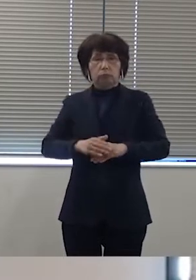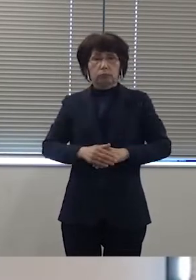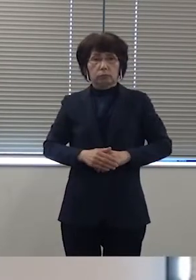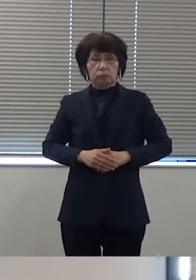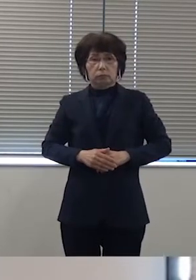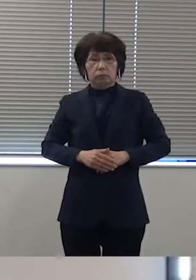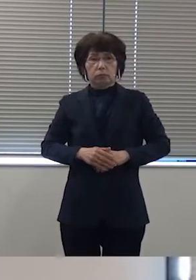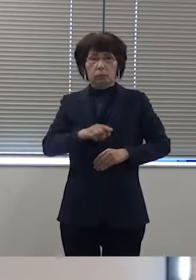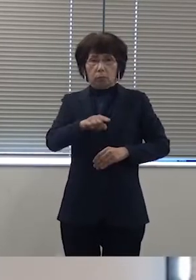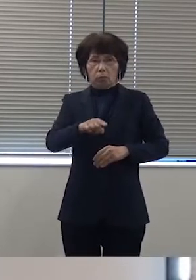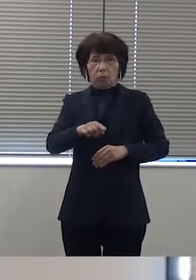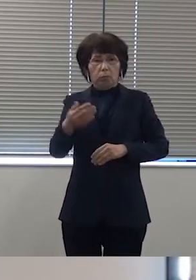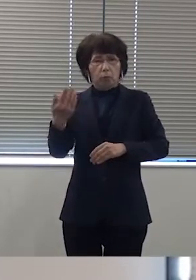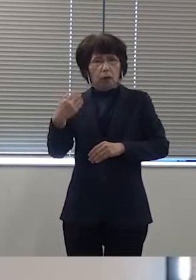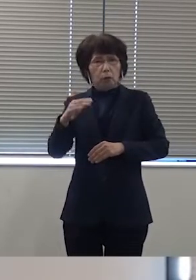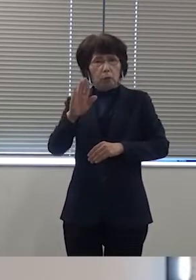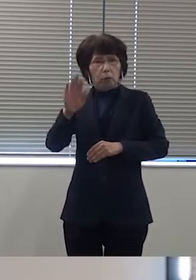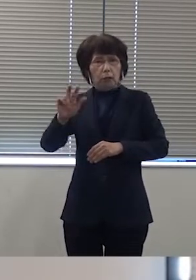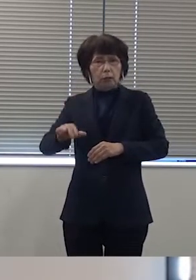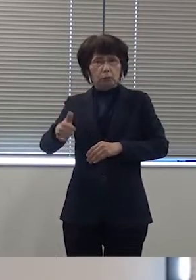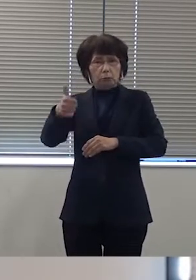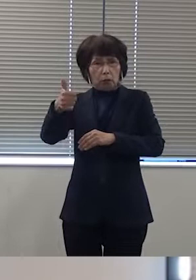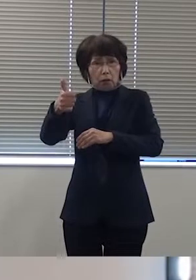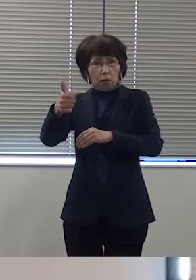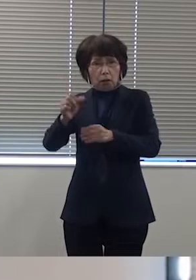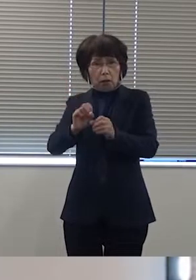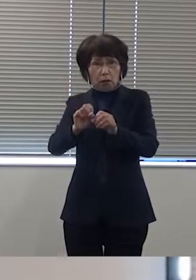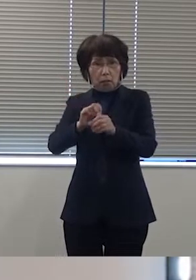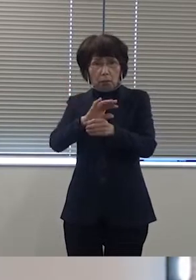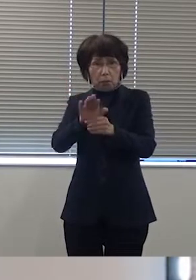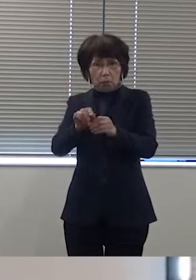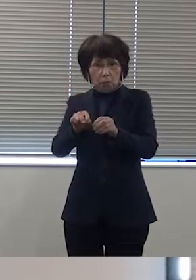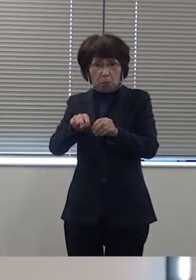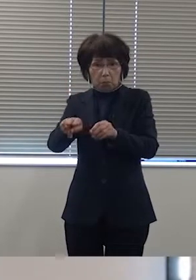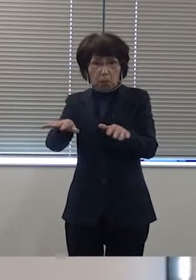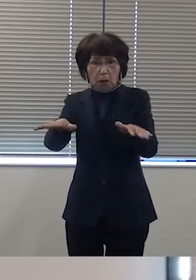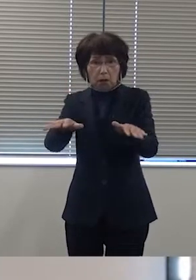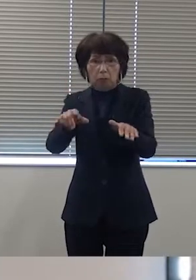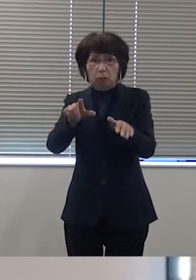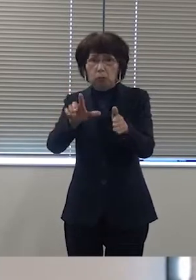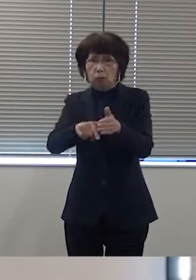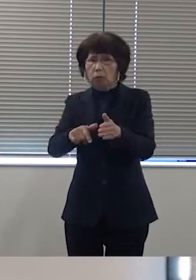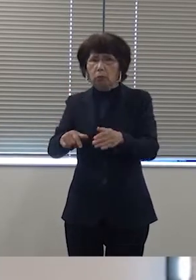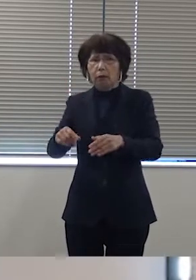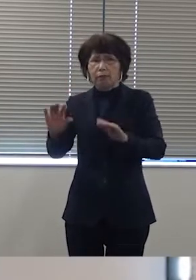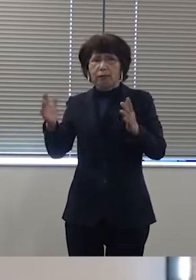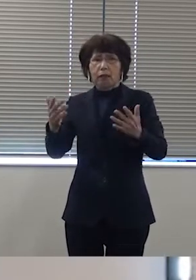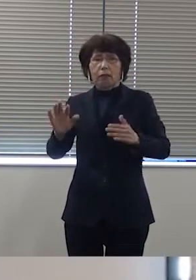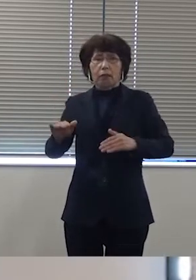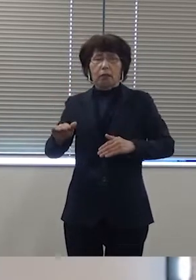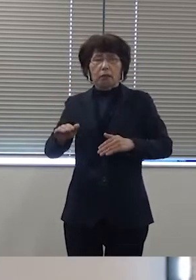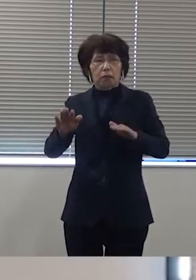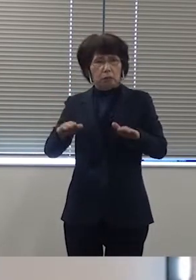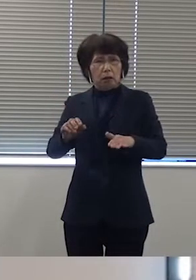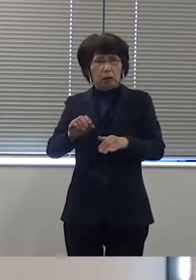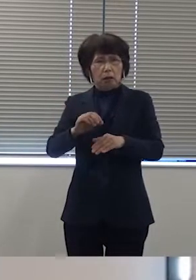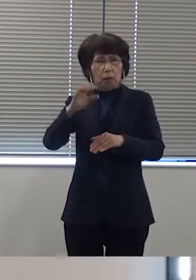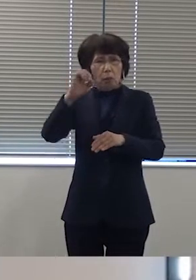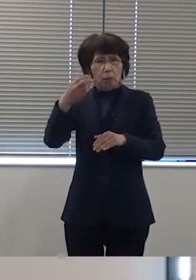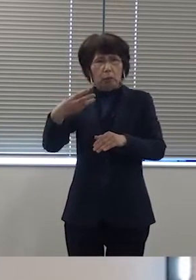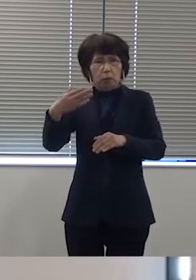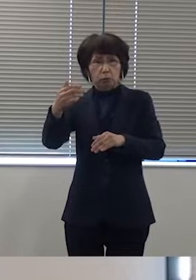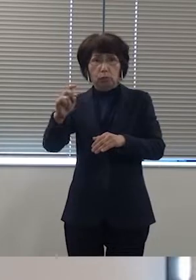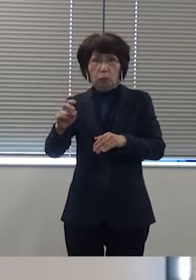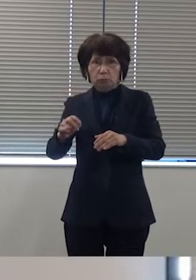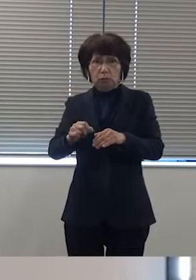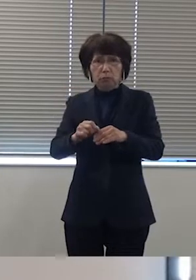状況もデルタの時はあまりなかったので、まあ、非常に感染力が強いということ。 それとやっぱ